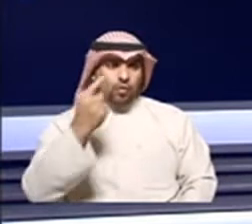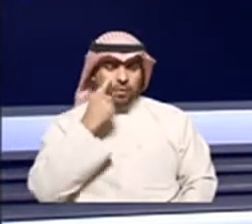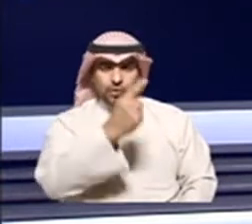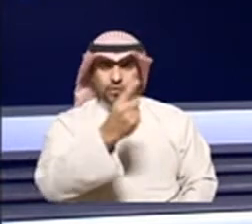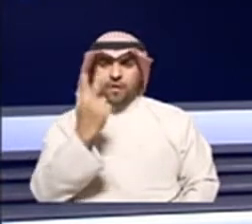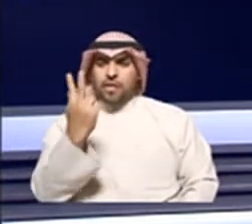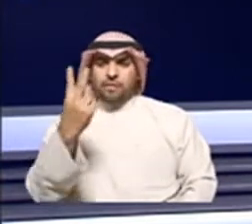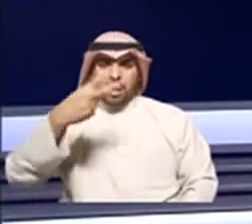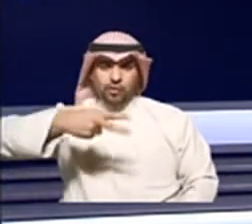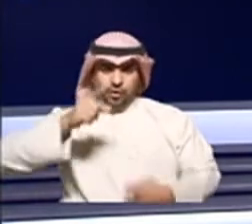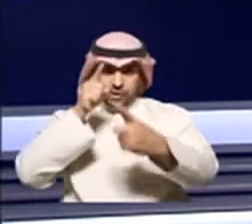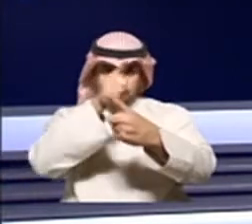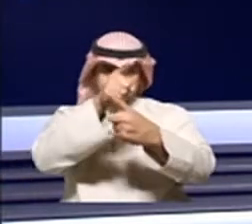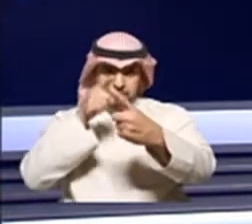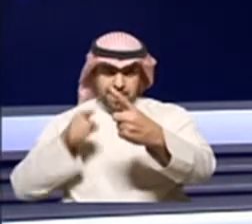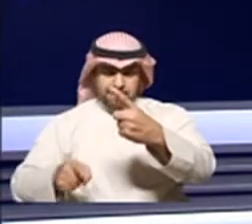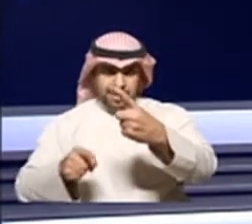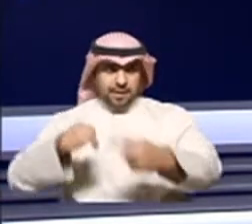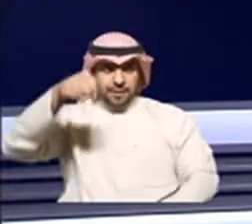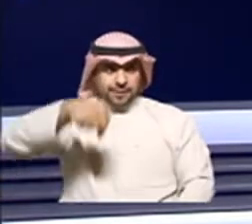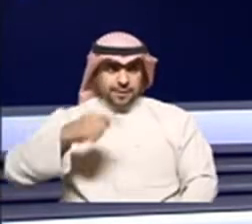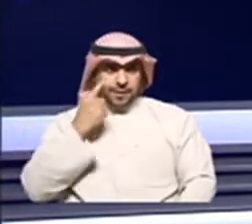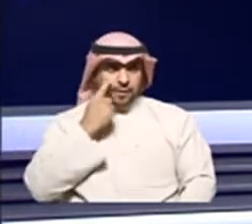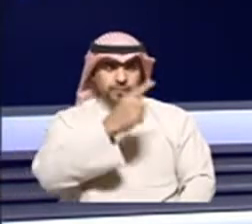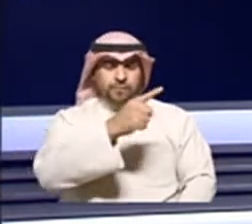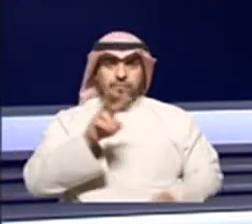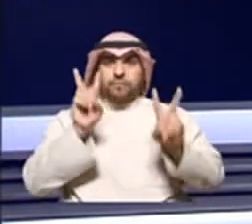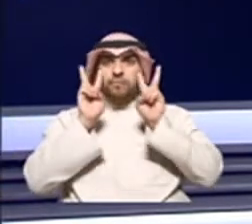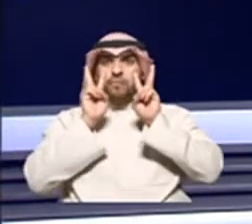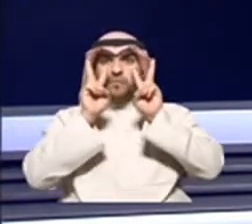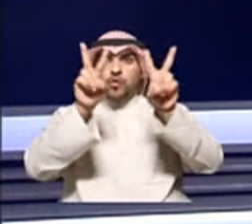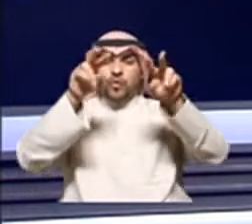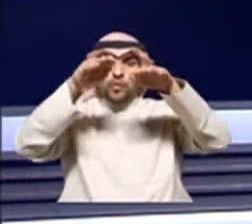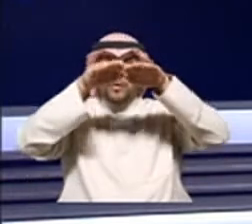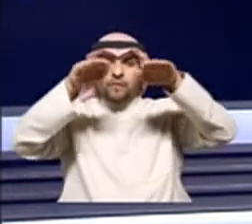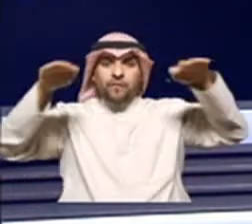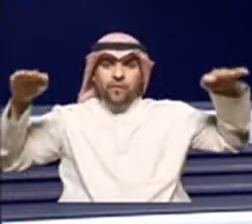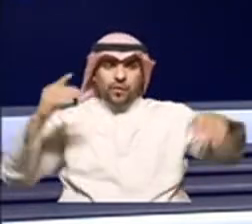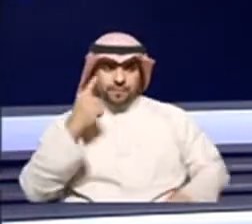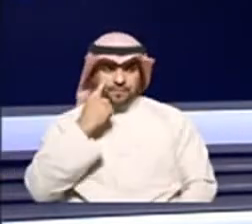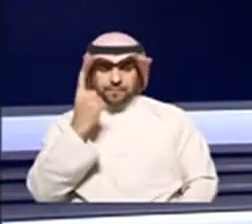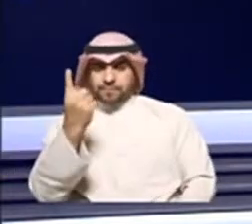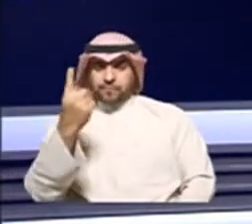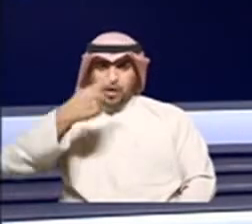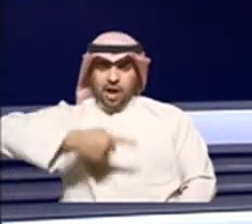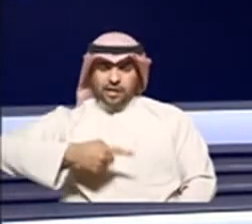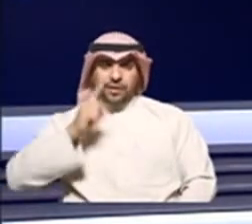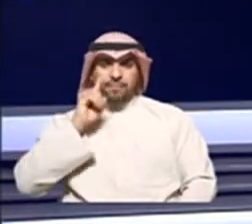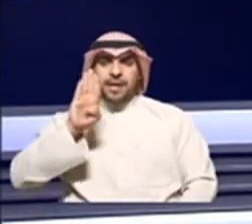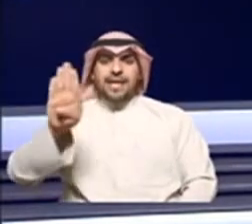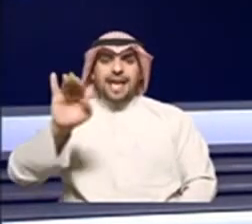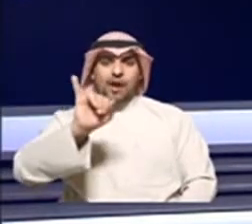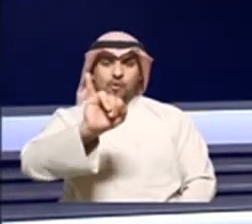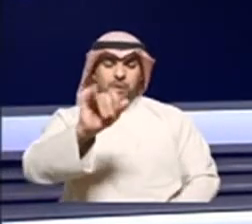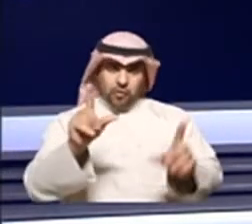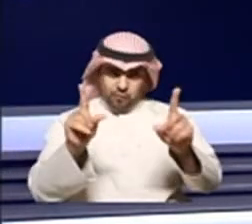في الساعة، متقلبة الاتجاه إلى كوس، حاليا هي كوس. درجة الحرارة حاليا 20 درجة مئوية، الرطوبة النسبية 28%، الرؤية الأفقية